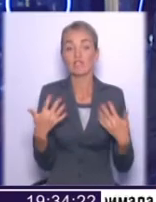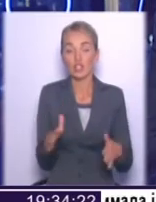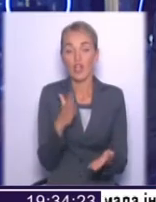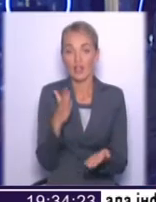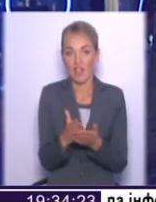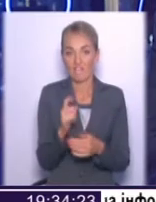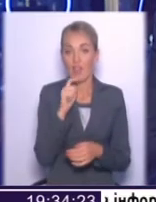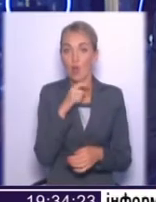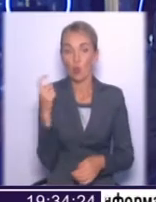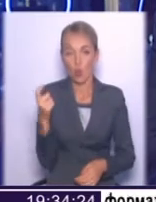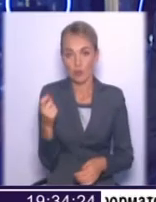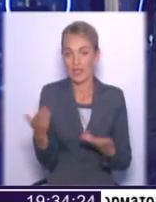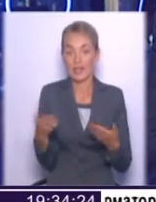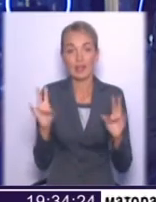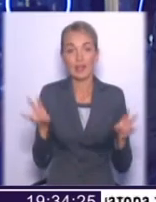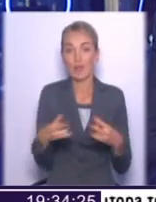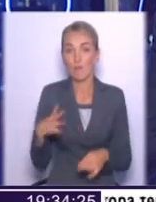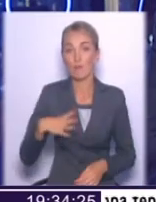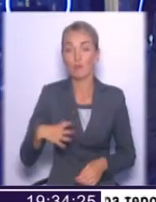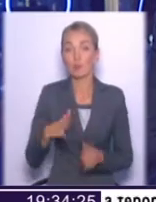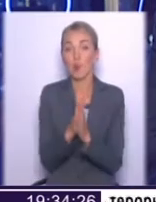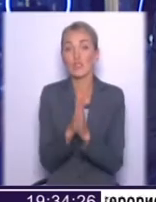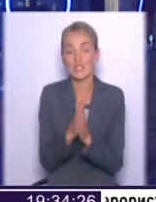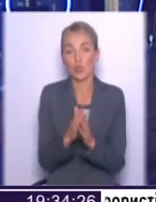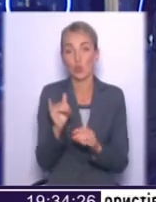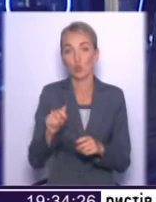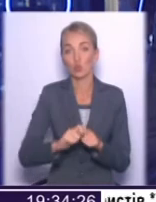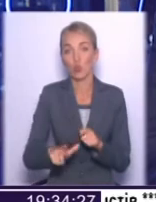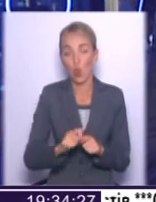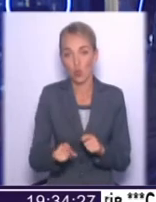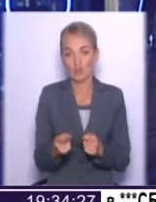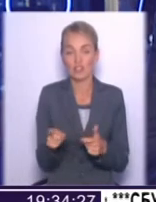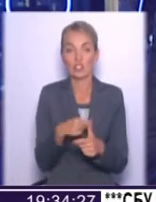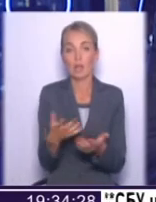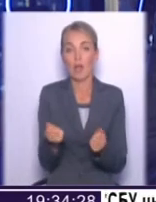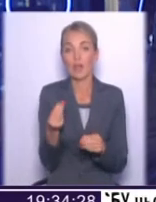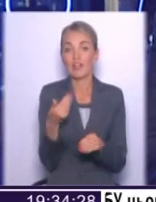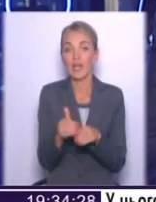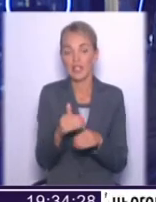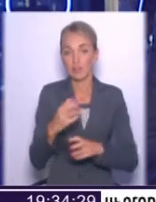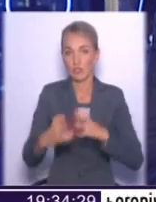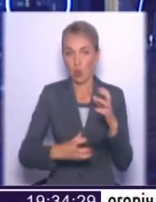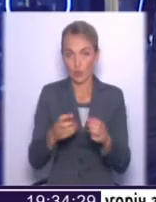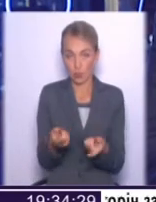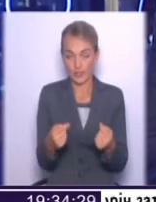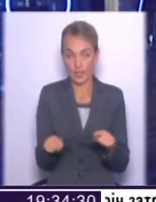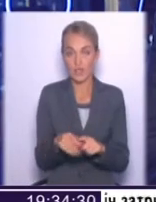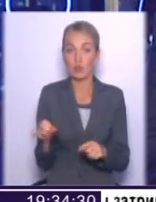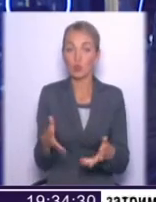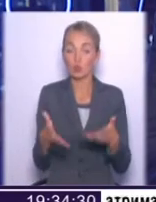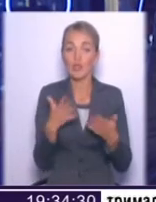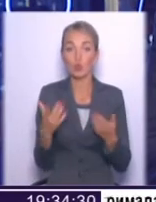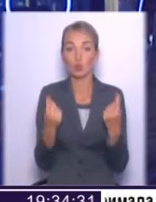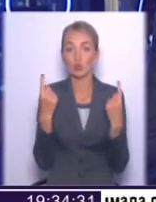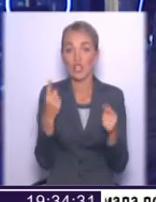не треба просити у донорів чи брати в кредит у міжнародних організацій. І зрозуміло, що якщо ми